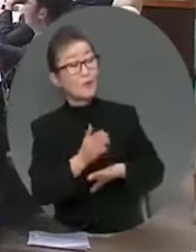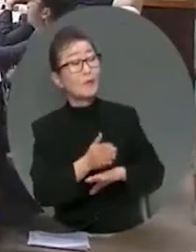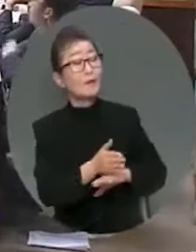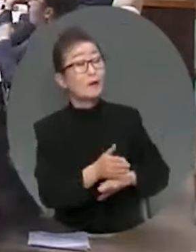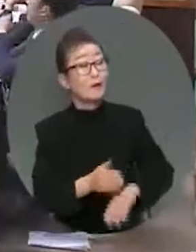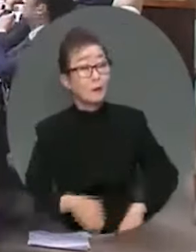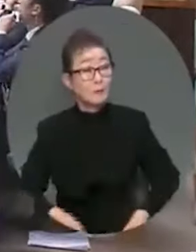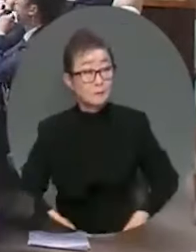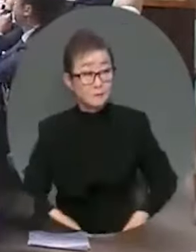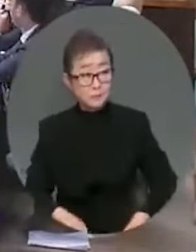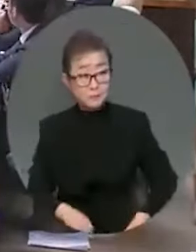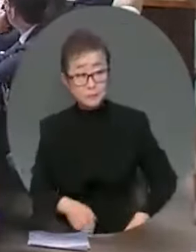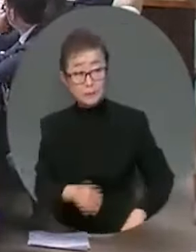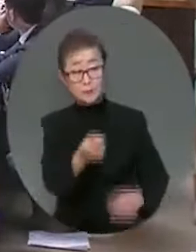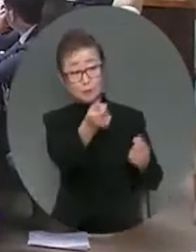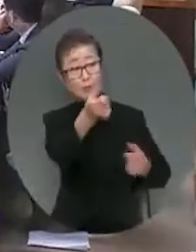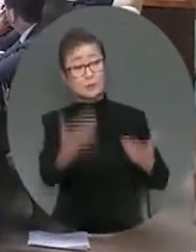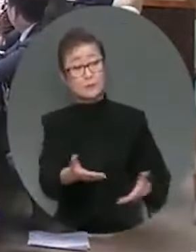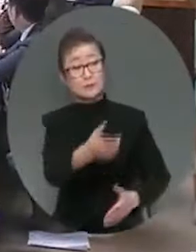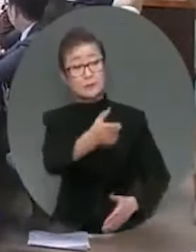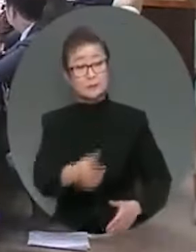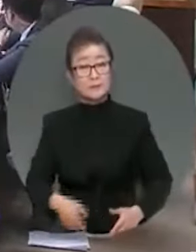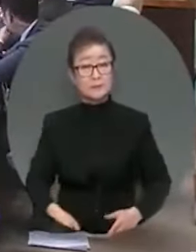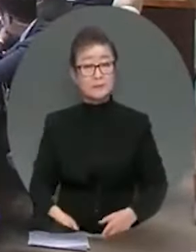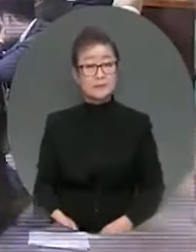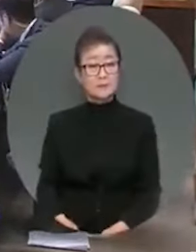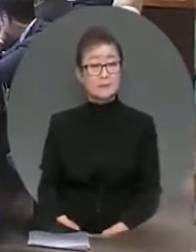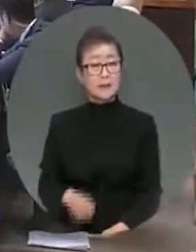그러면 삼청동으로 초청이나 한번 해보세요.